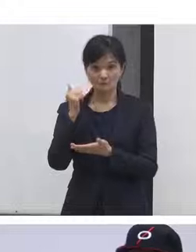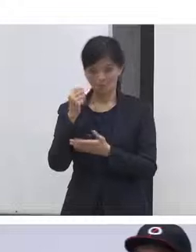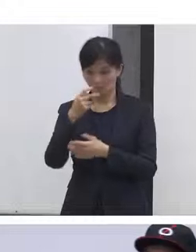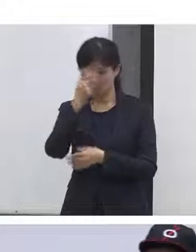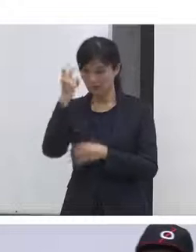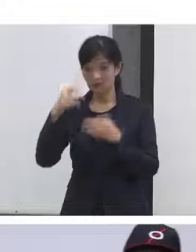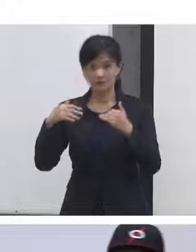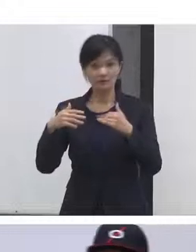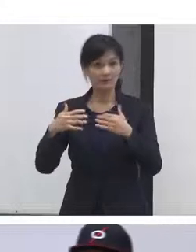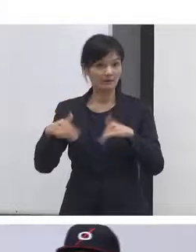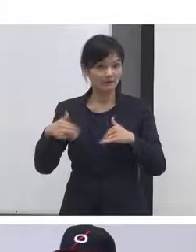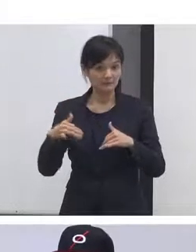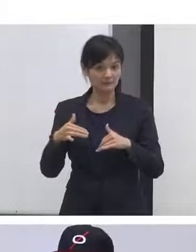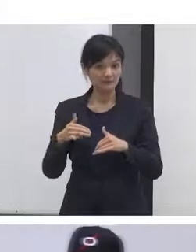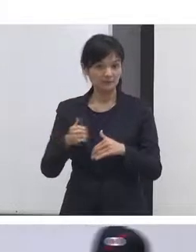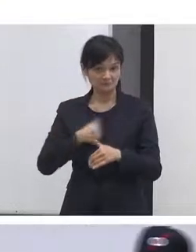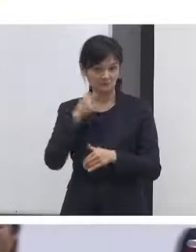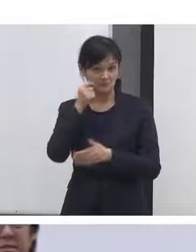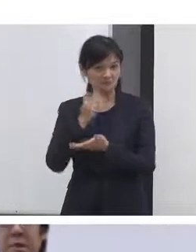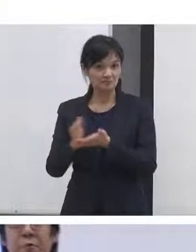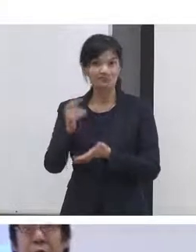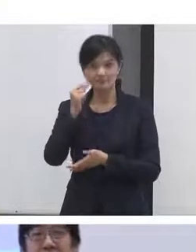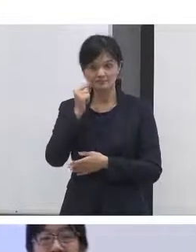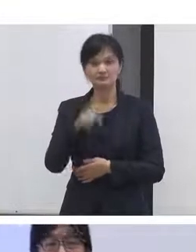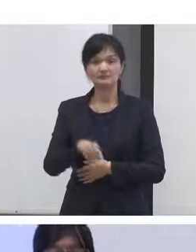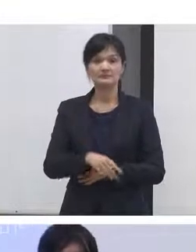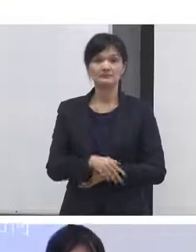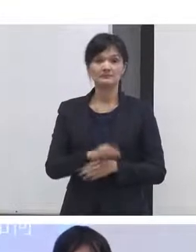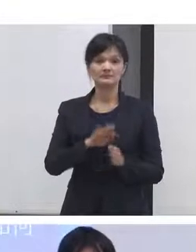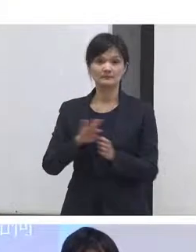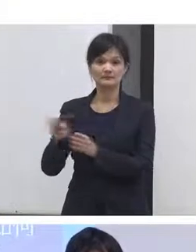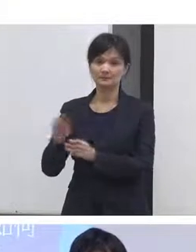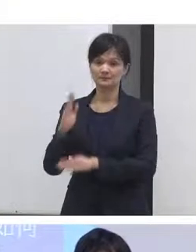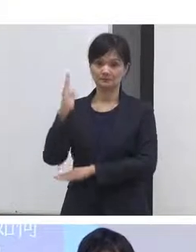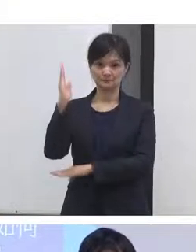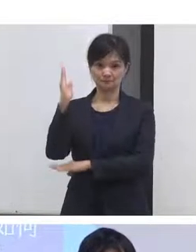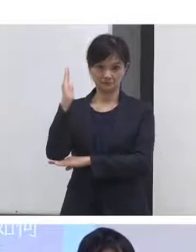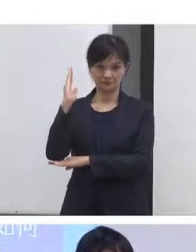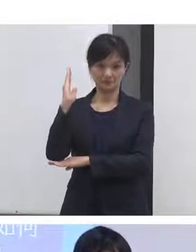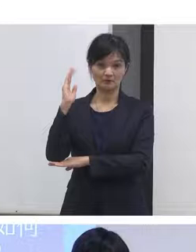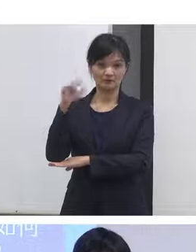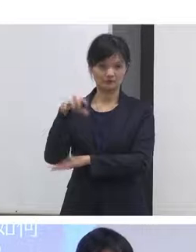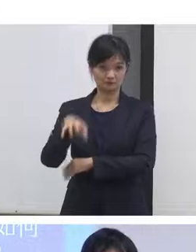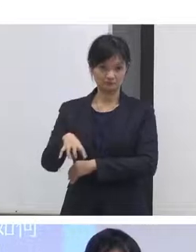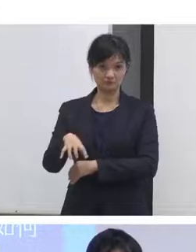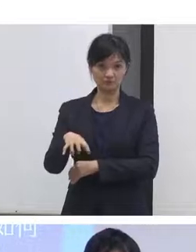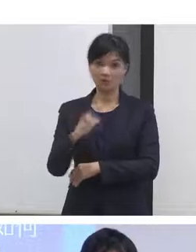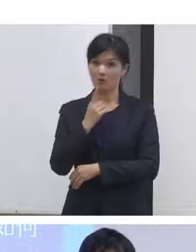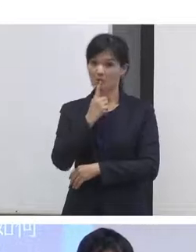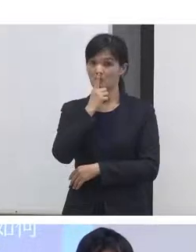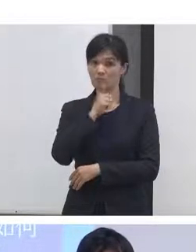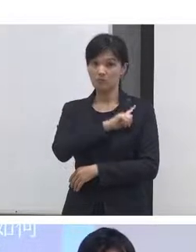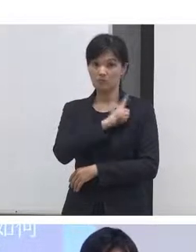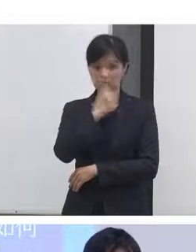建议。 对，我觉得在政府，我们在讲政府的时候，其实政府不是一个独立的个体，其实每一个